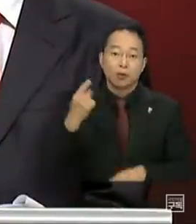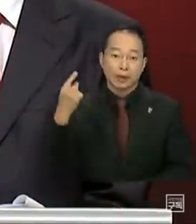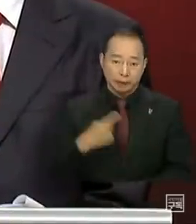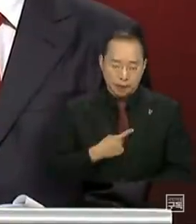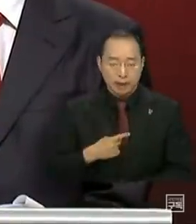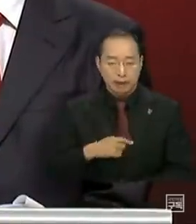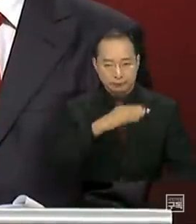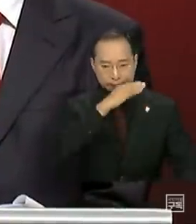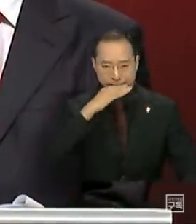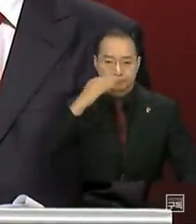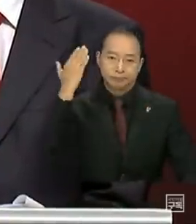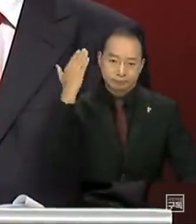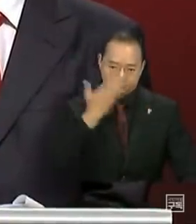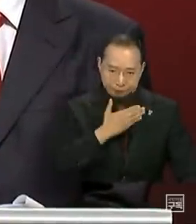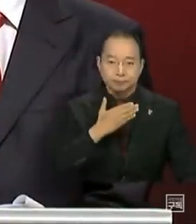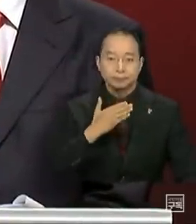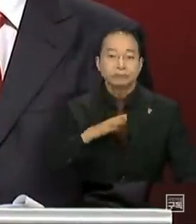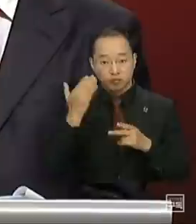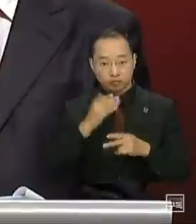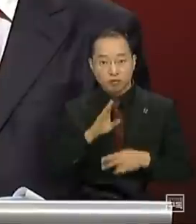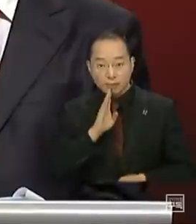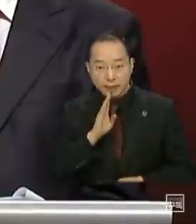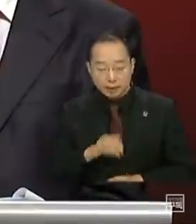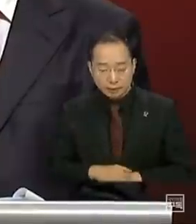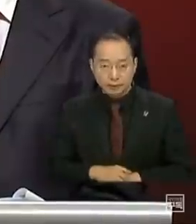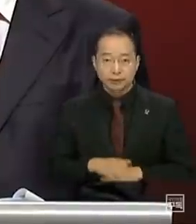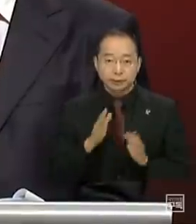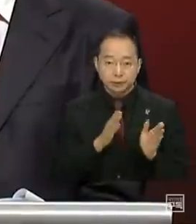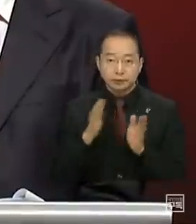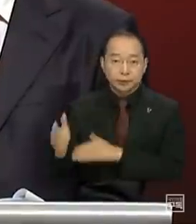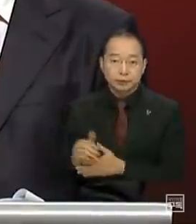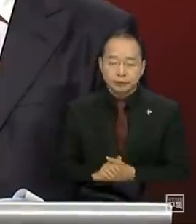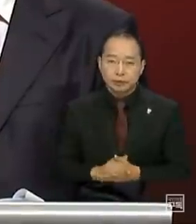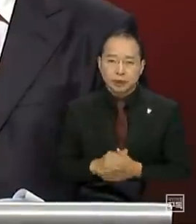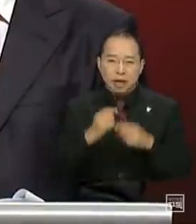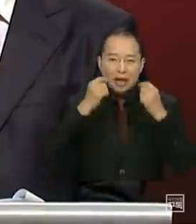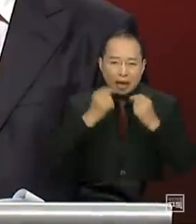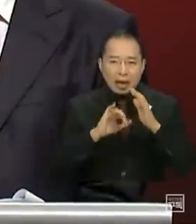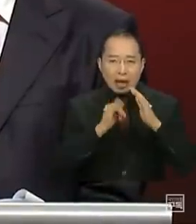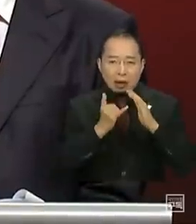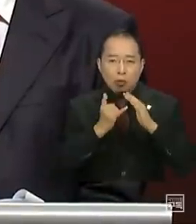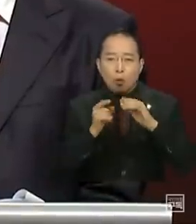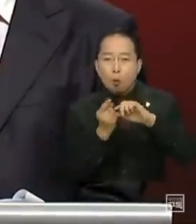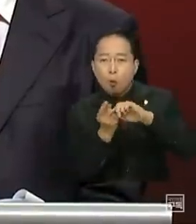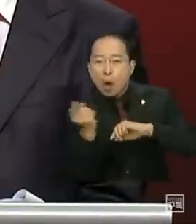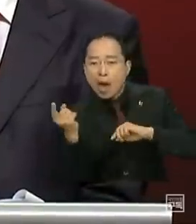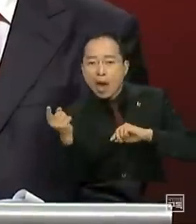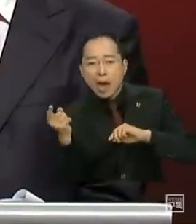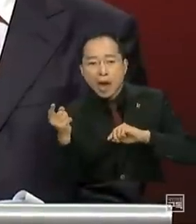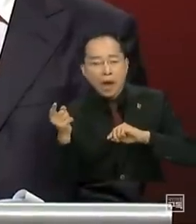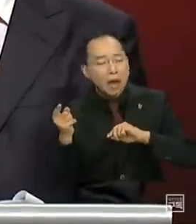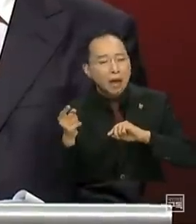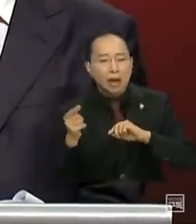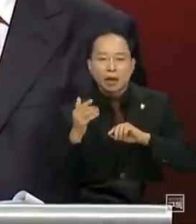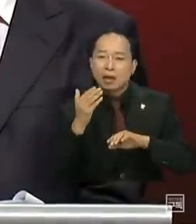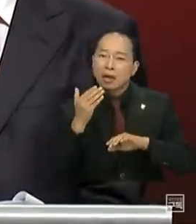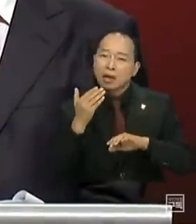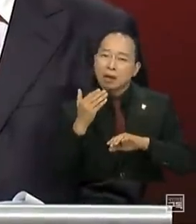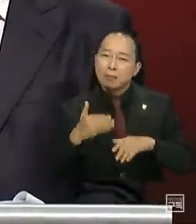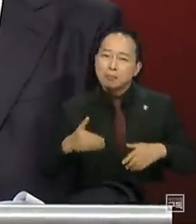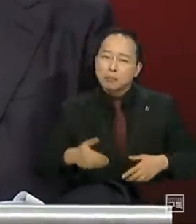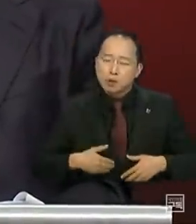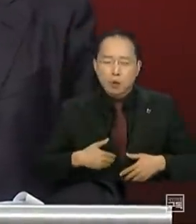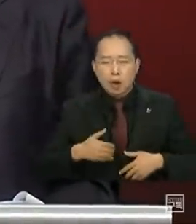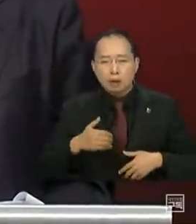바르게 살아왔다 그렇게 봅니다. 혹시 개인이나 가족 범위와는 다른 도덕성을 필요로 하진